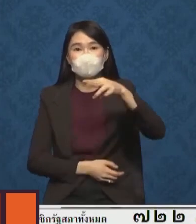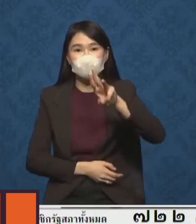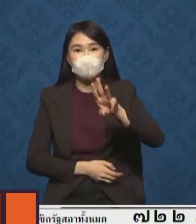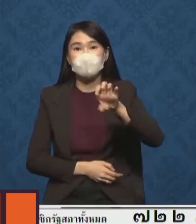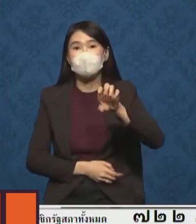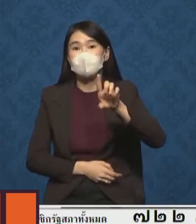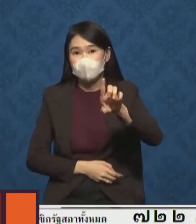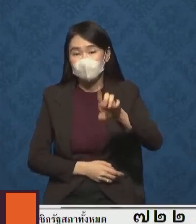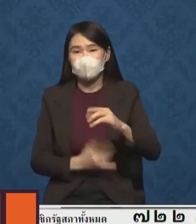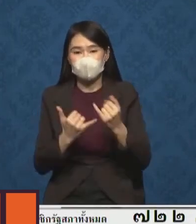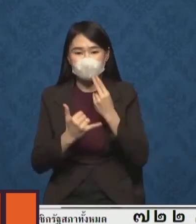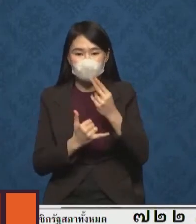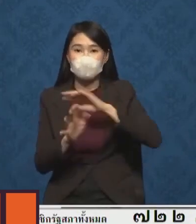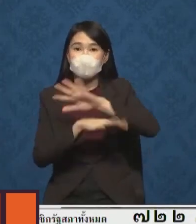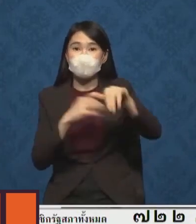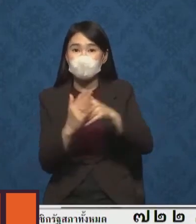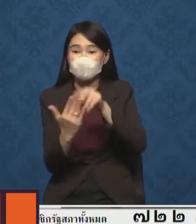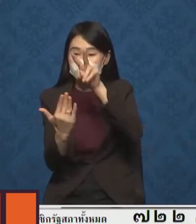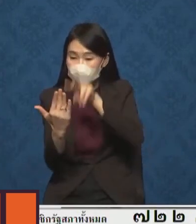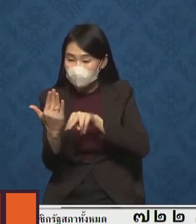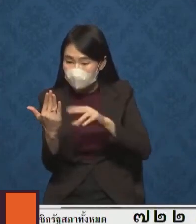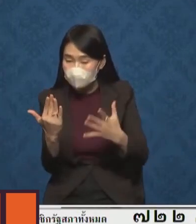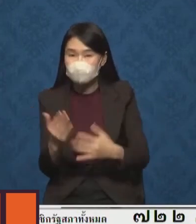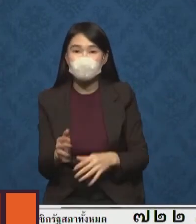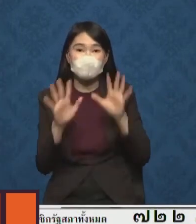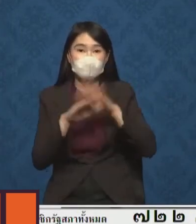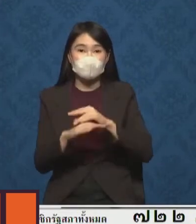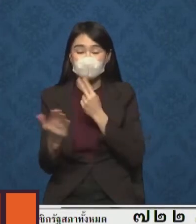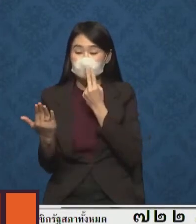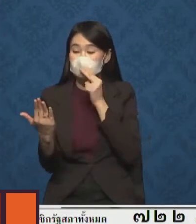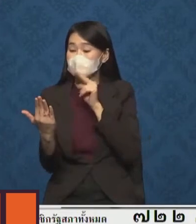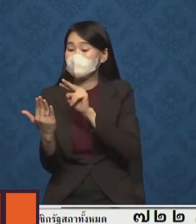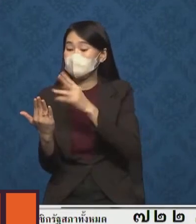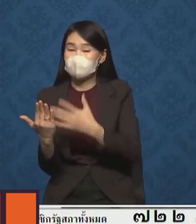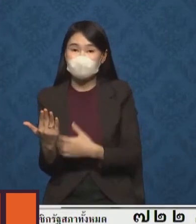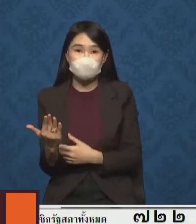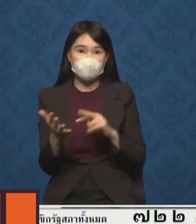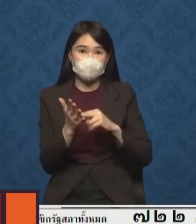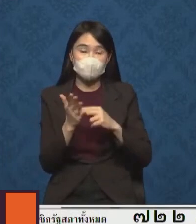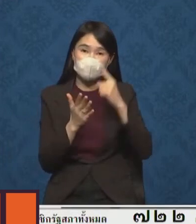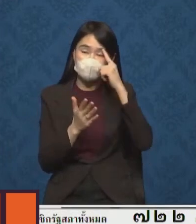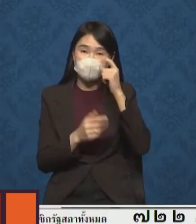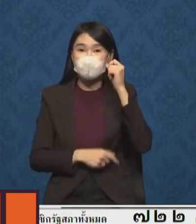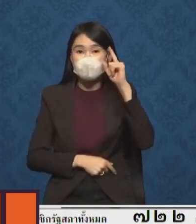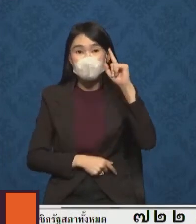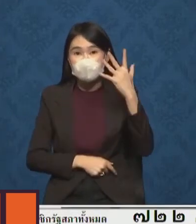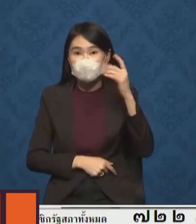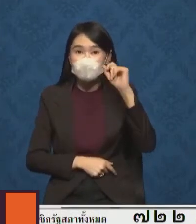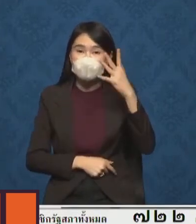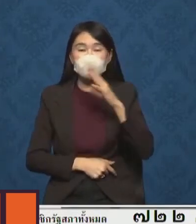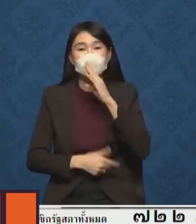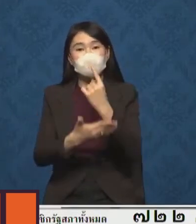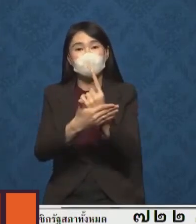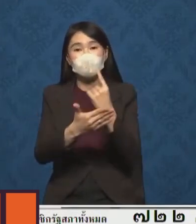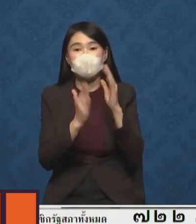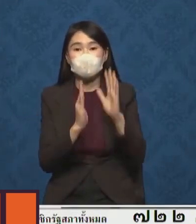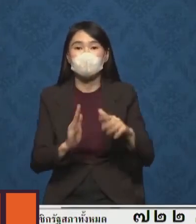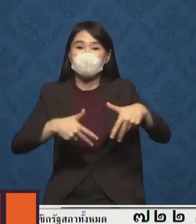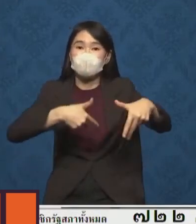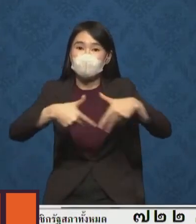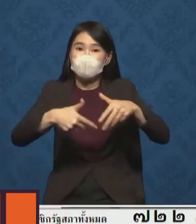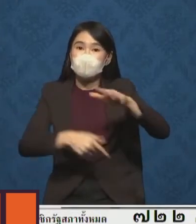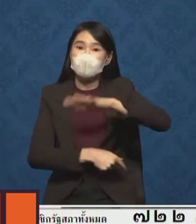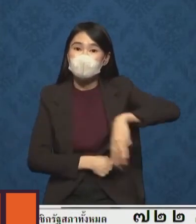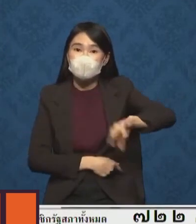แดงใหเหวาทั่นไม่ได้อ่านหรอท่านแกร้งไม่ได้อ่านรฐธรมนูลและท่านไมเข้าใจวาการเป็ตัวแทนพี่น้ประชาชน